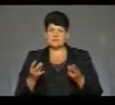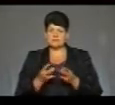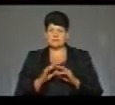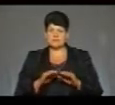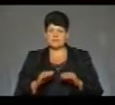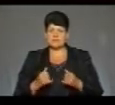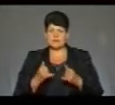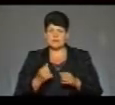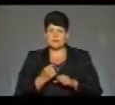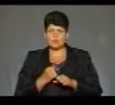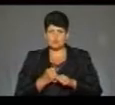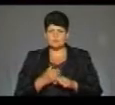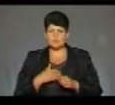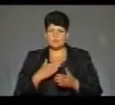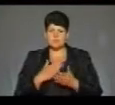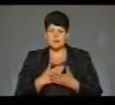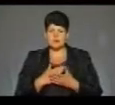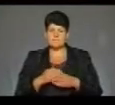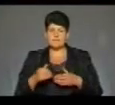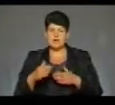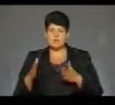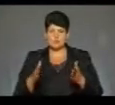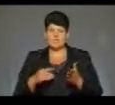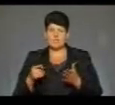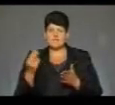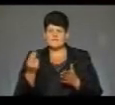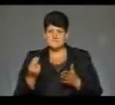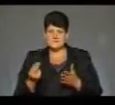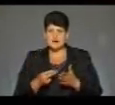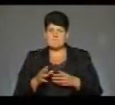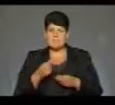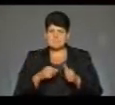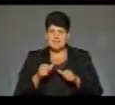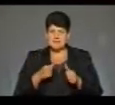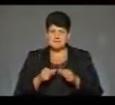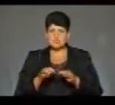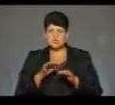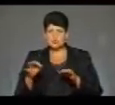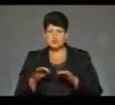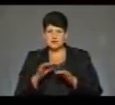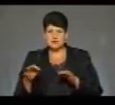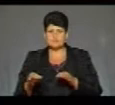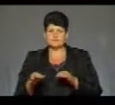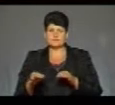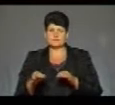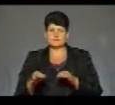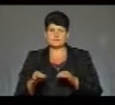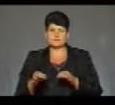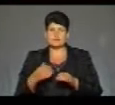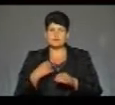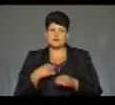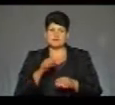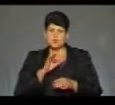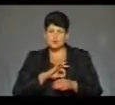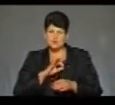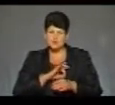діткам для роботи. Ми маємо і альбоми, маємо фарби, пластилін, шнурівочки. Навіть також ми